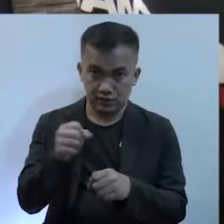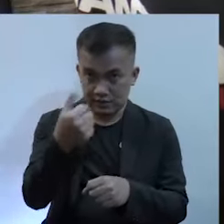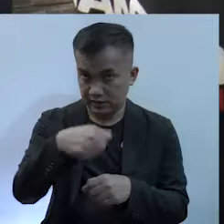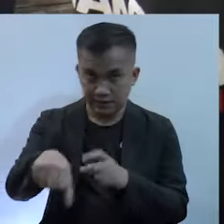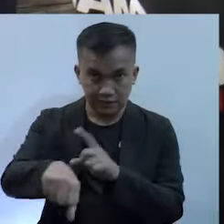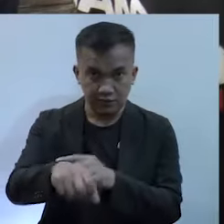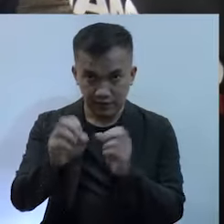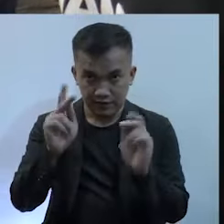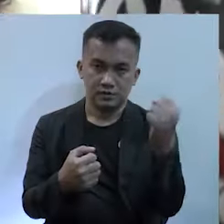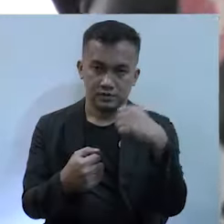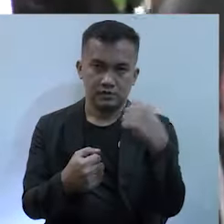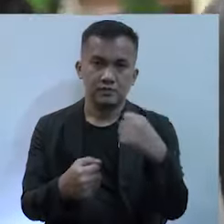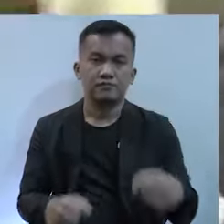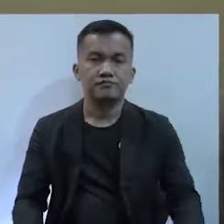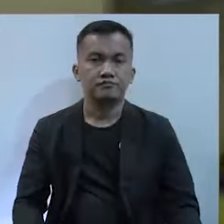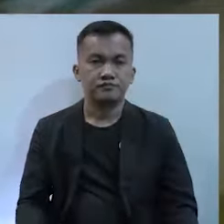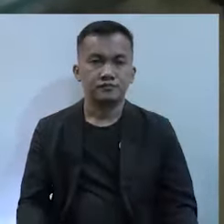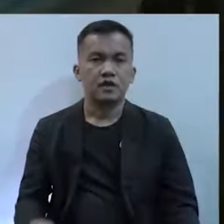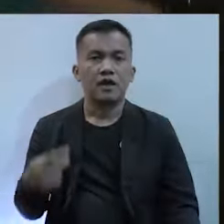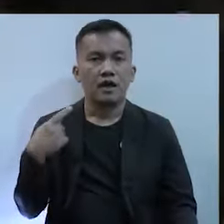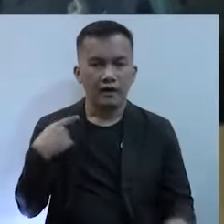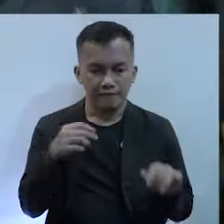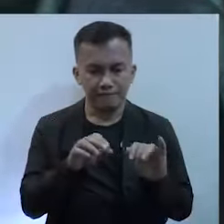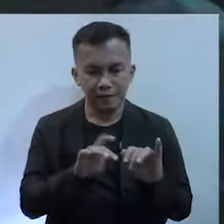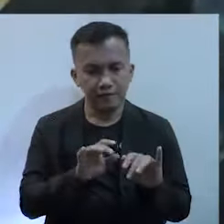kunan anytime po. Okay po.